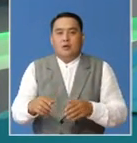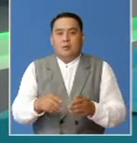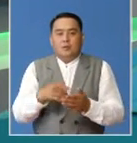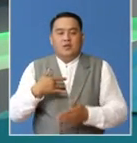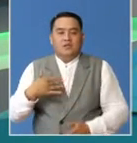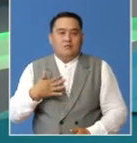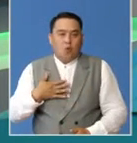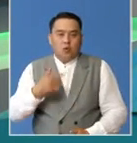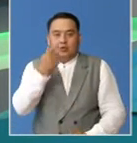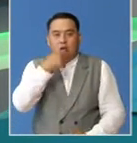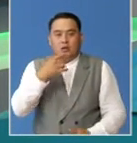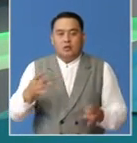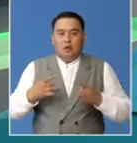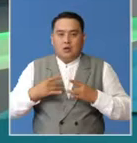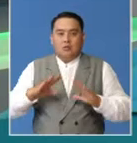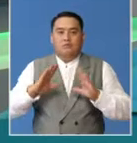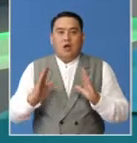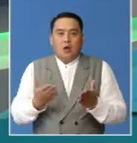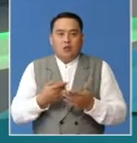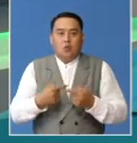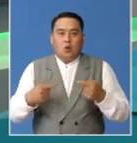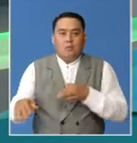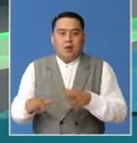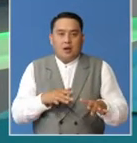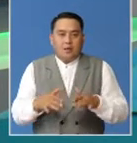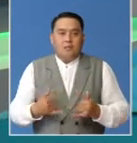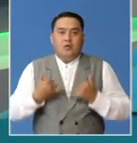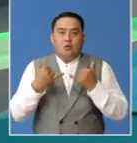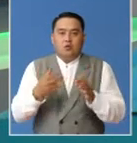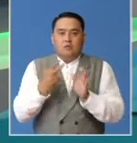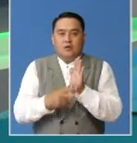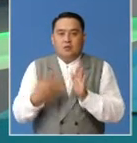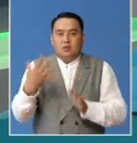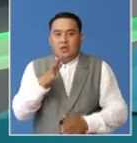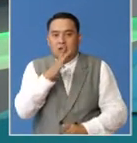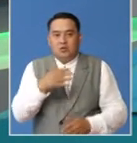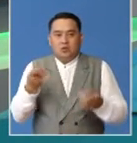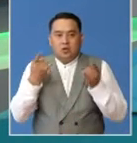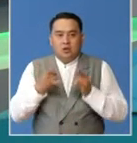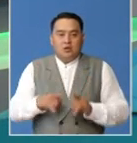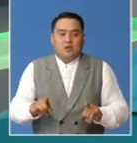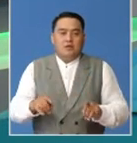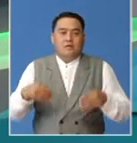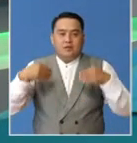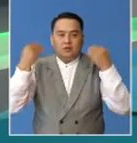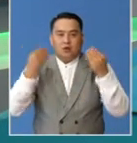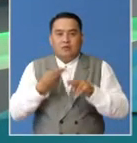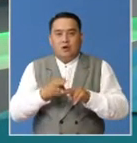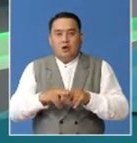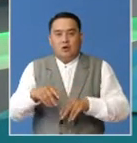Жаркент. Это торжественное событие, а также ряд других мероприятий приурочено к 85-летию со дня рождения известного в